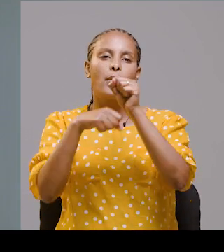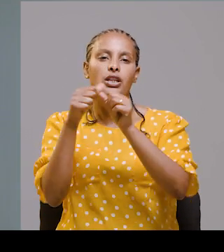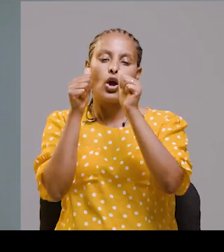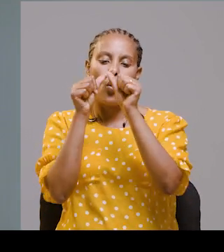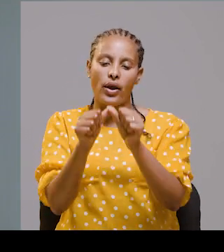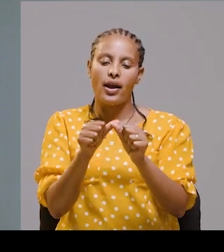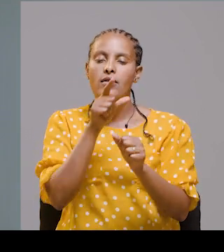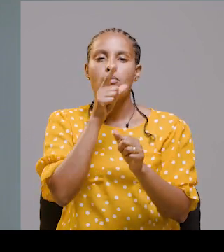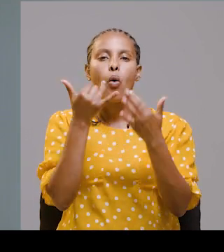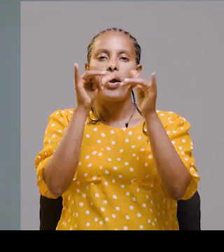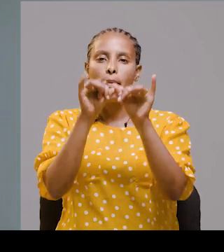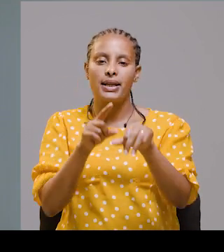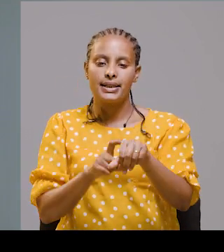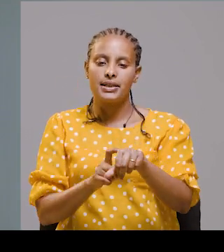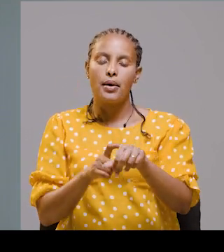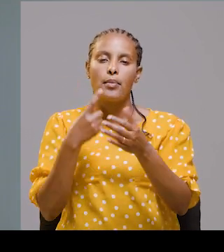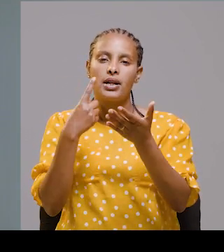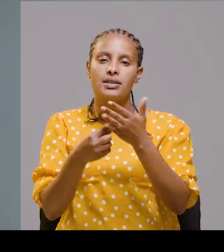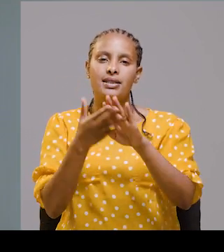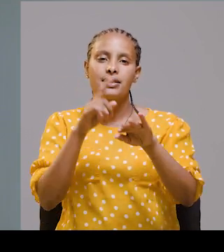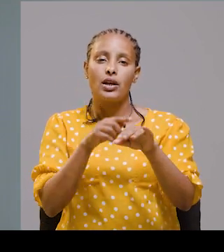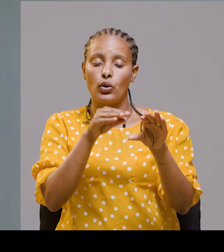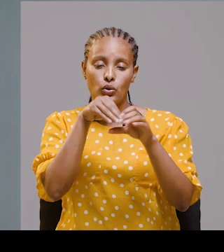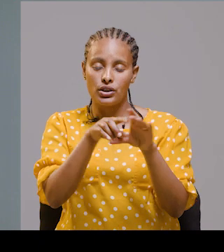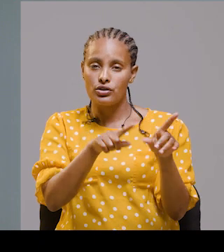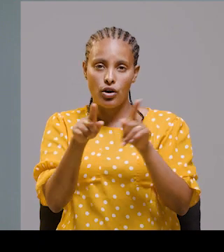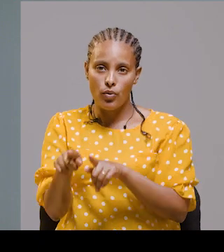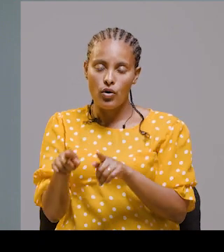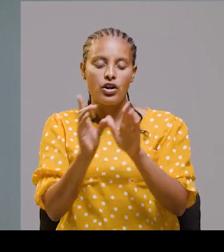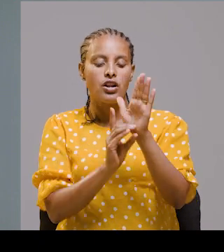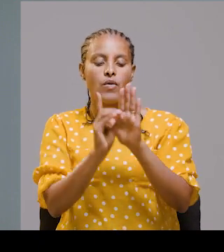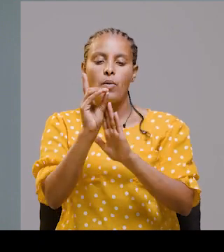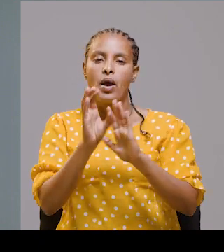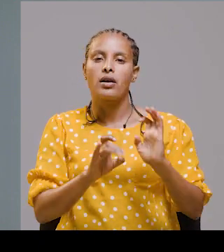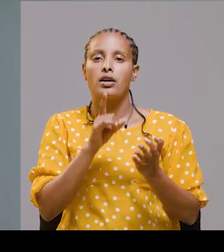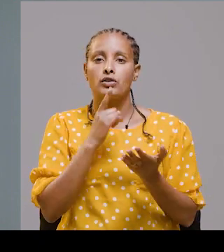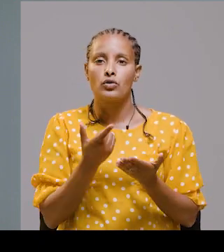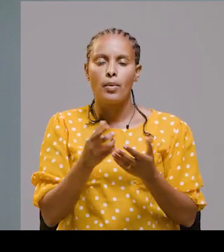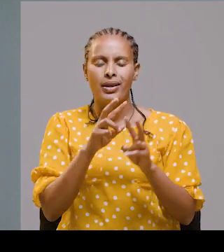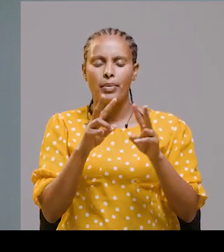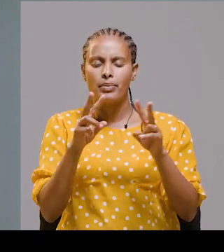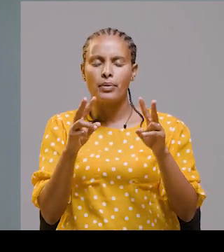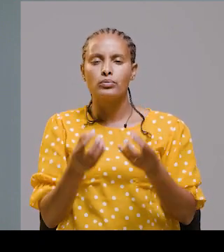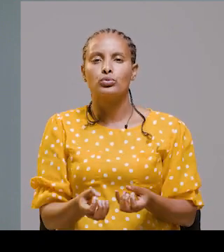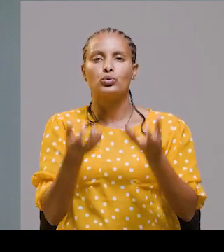ነው። በጎየበት በእነዚህ ጊዜያት ውስጥ ደግሞ ዴቨሎፕ ያደረጋቸው በጣም ብዙ